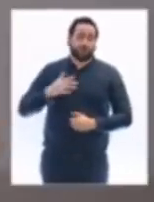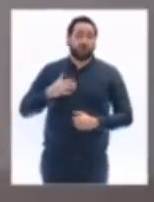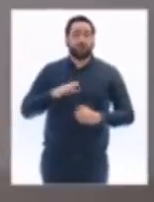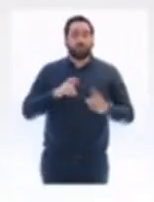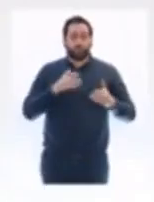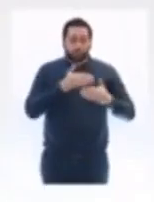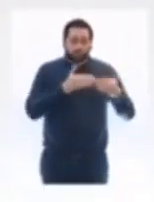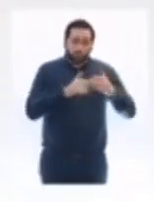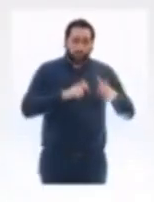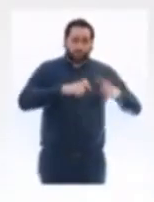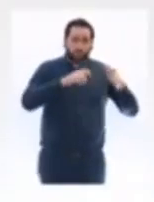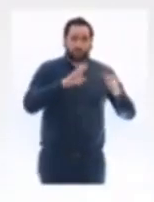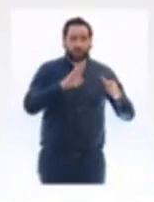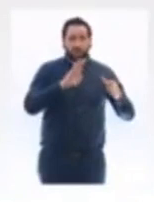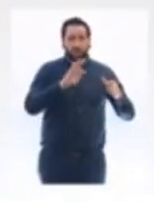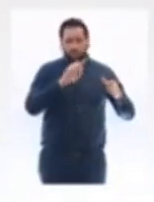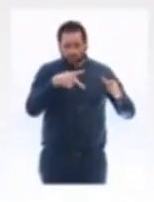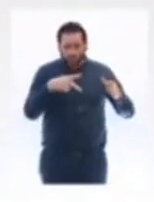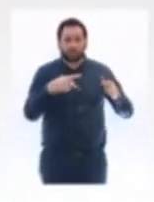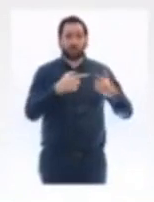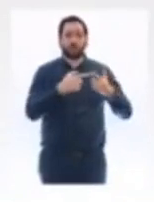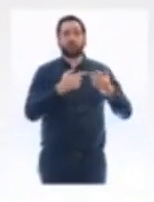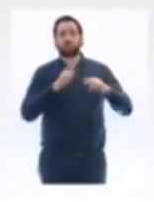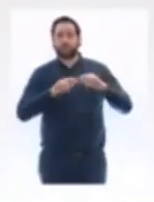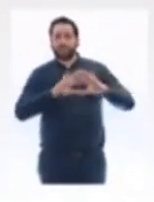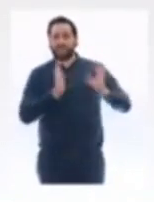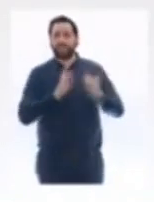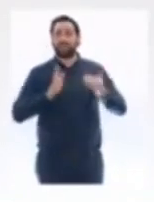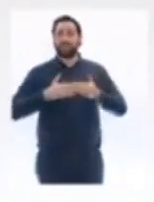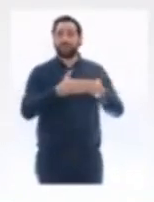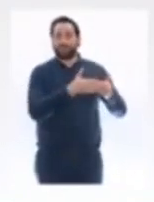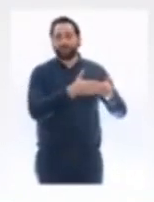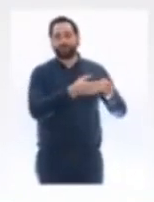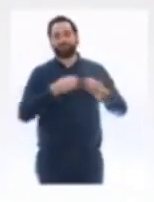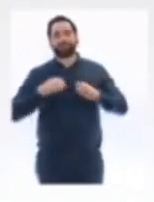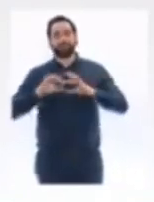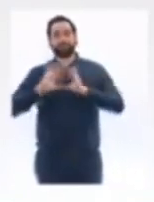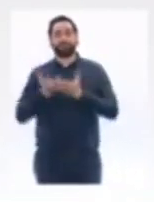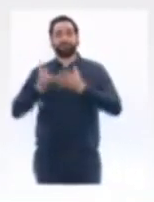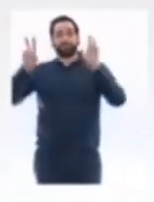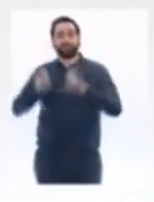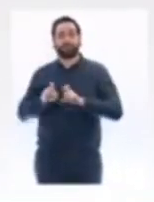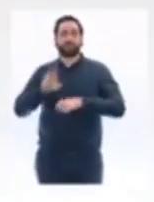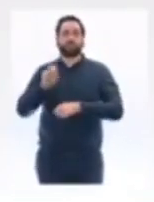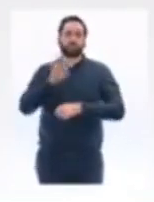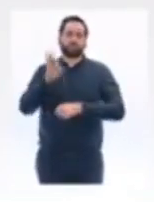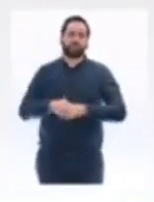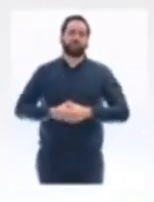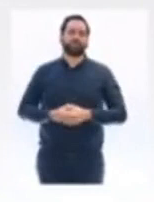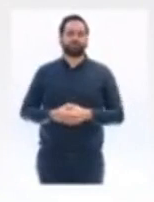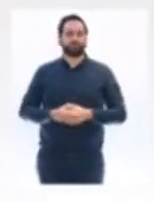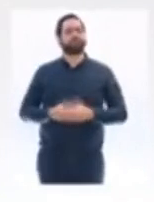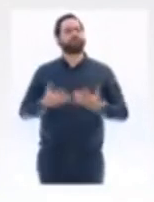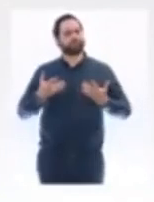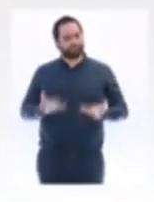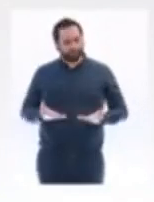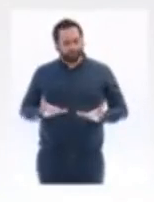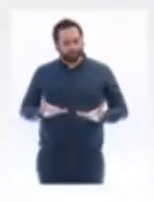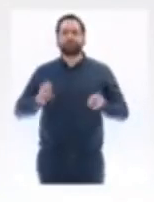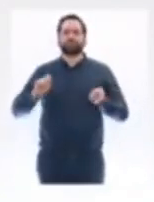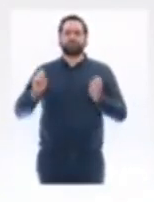pour autant qu'il ne faut pas engager la relance économique dont dépendra le rebond de 2021 et la sortie de la